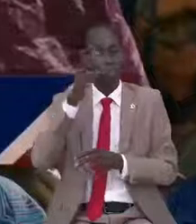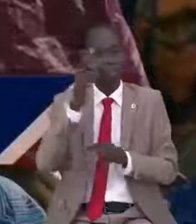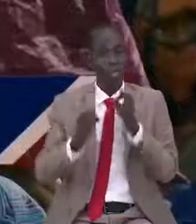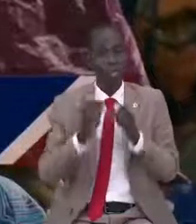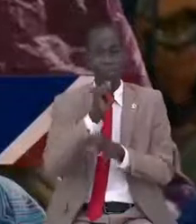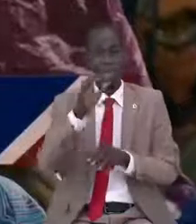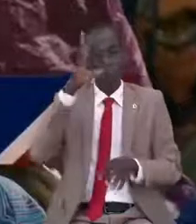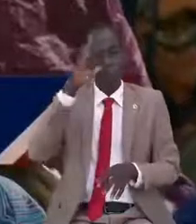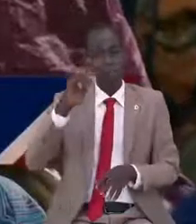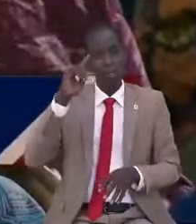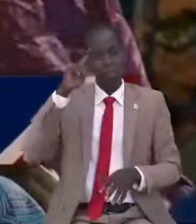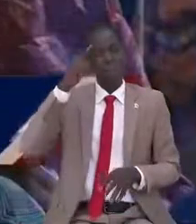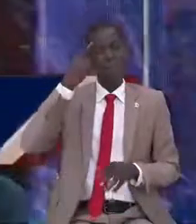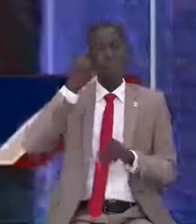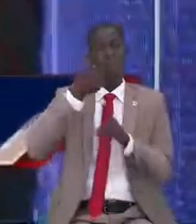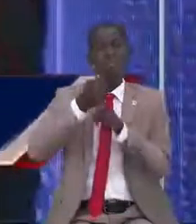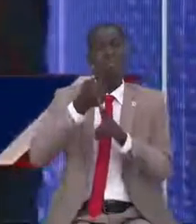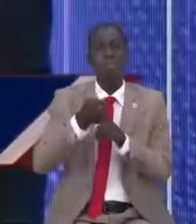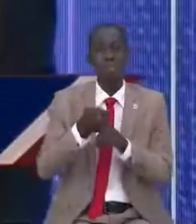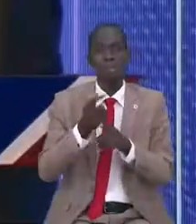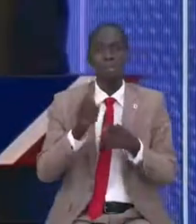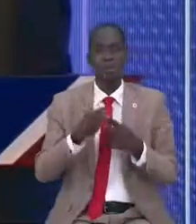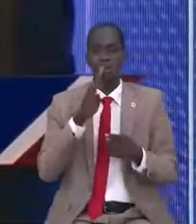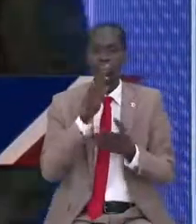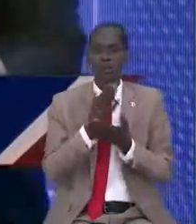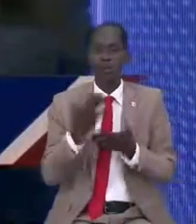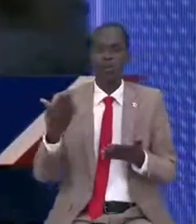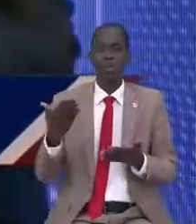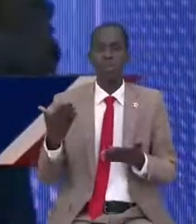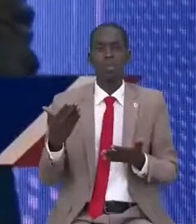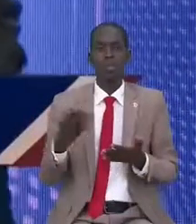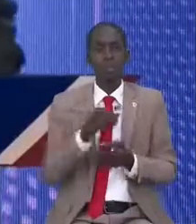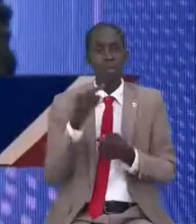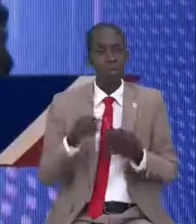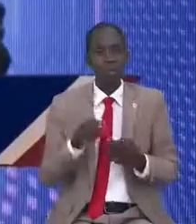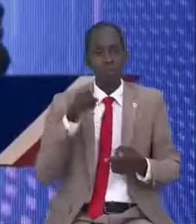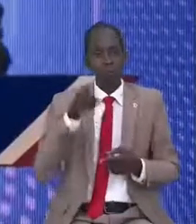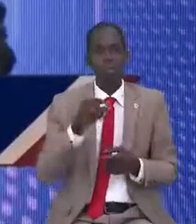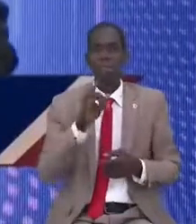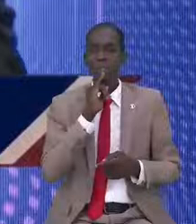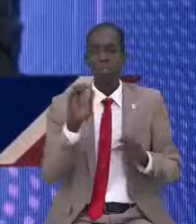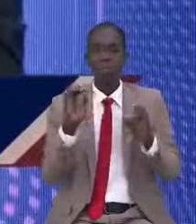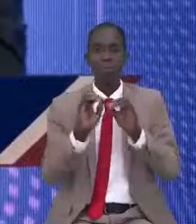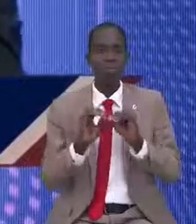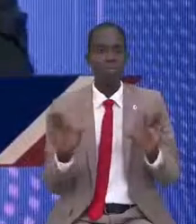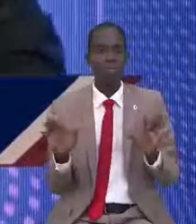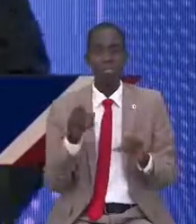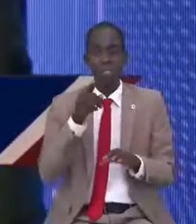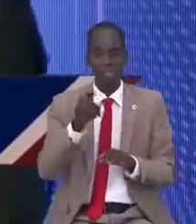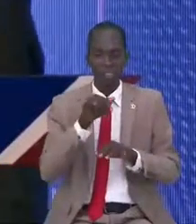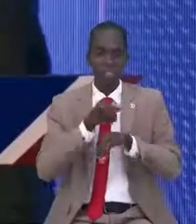pense être quelque chose, quoi qu'il ne soit rien,